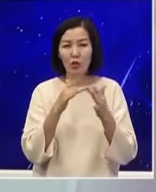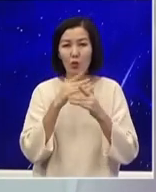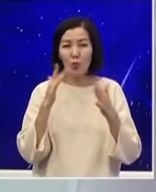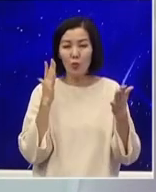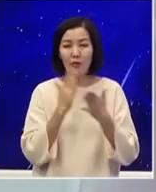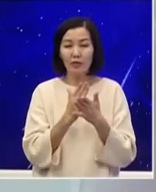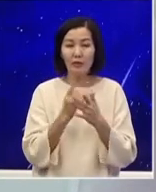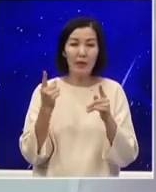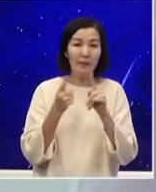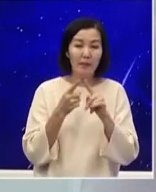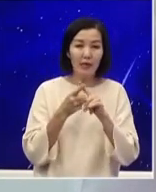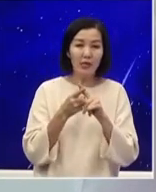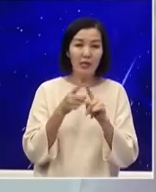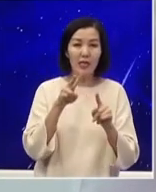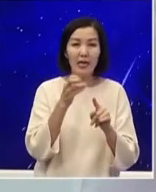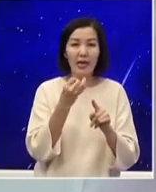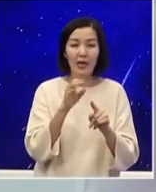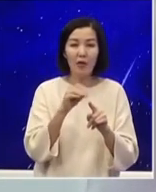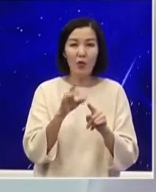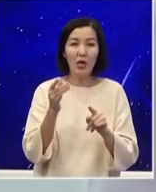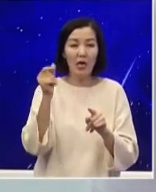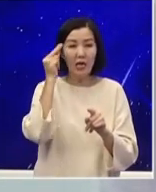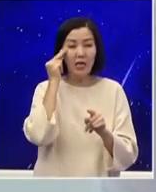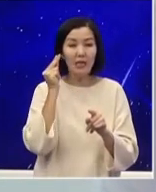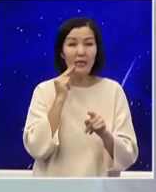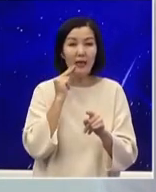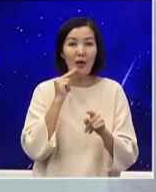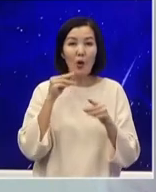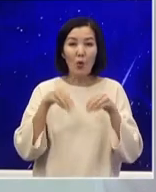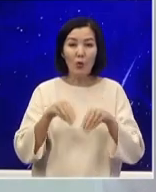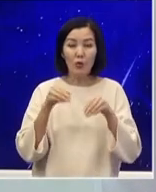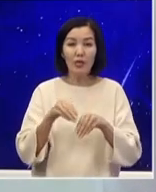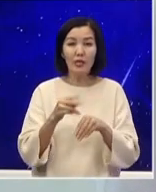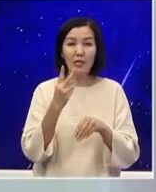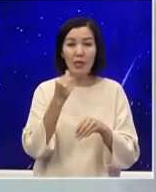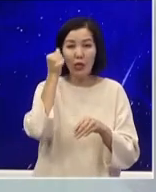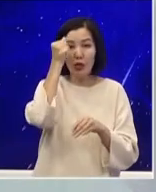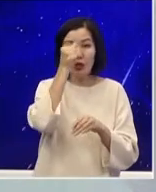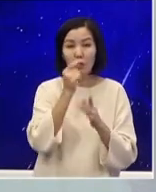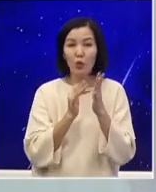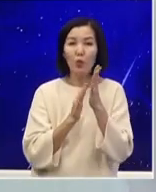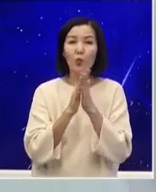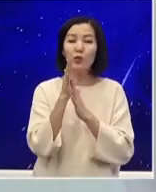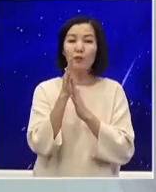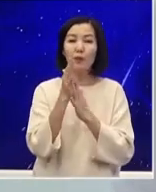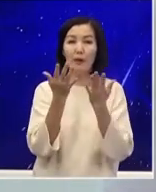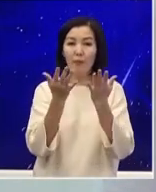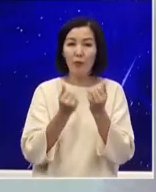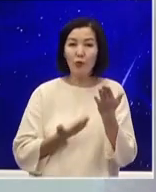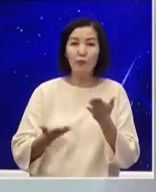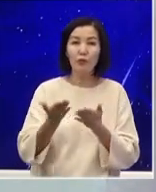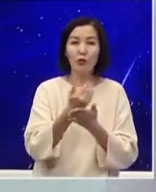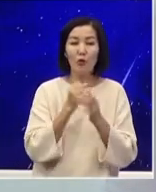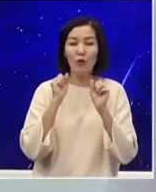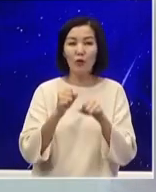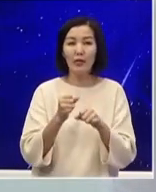жатырмыз. Біріншісі – ляухе, қытайлық сорт. Ол отырғызылғаннан кейін екінші жылы жеміс береді. Мұнымен қоса бізде жергілікті